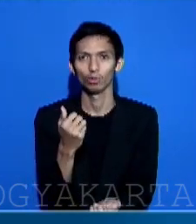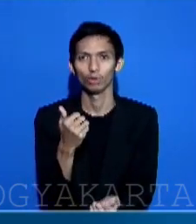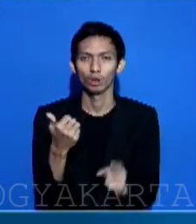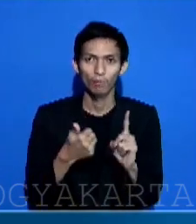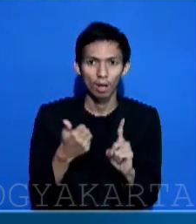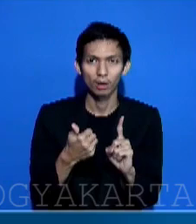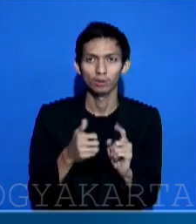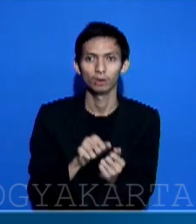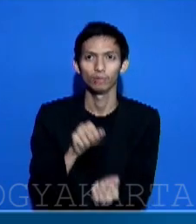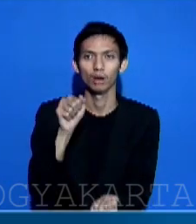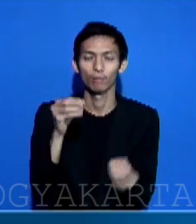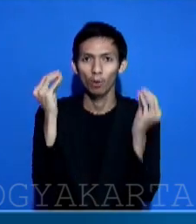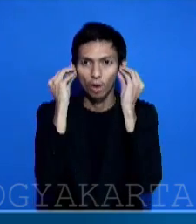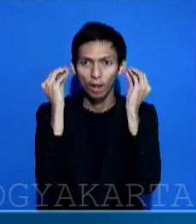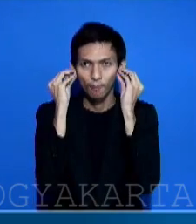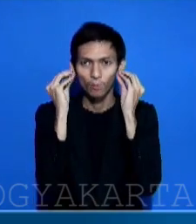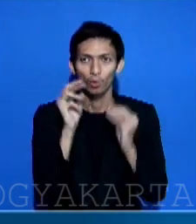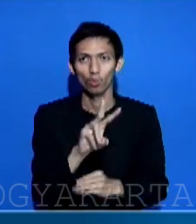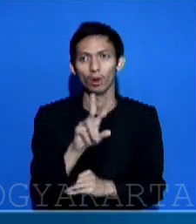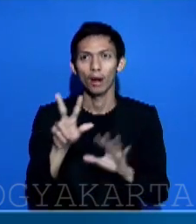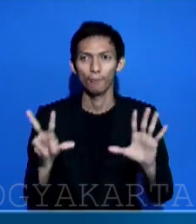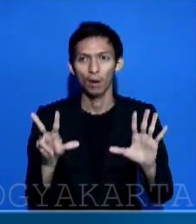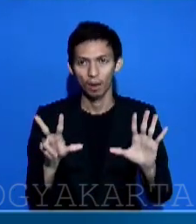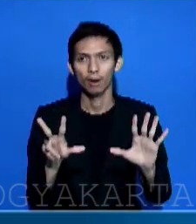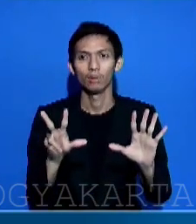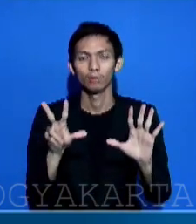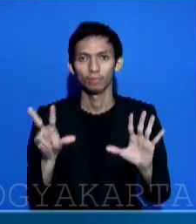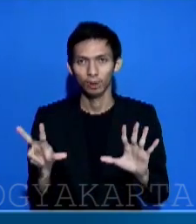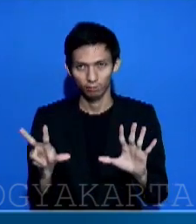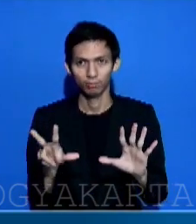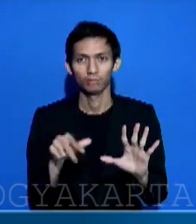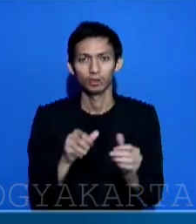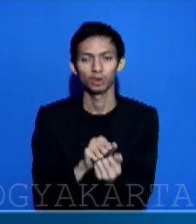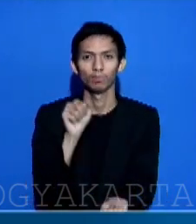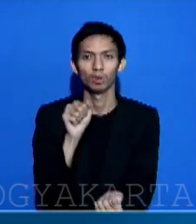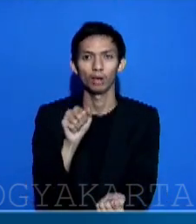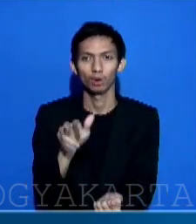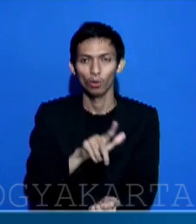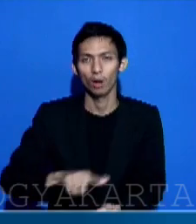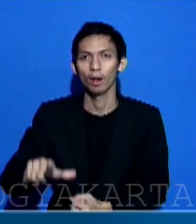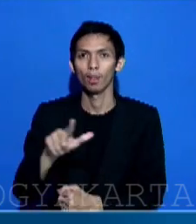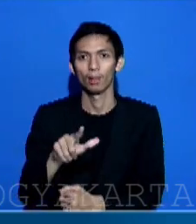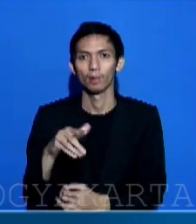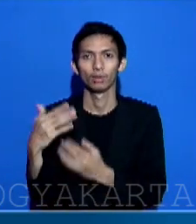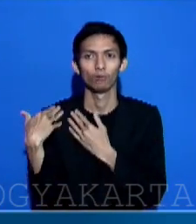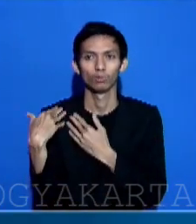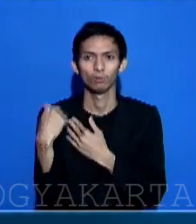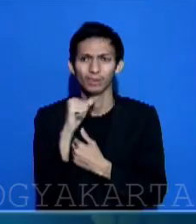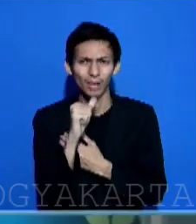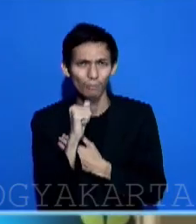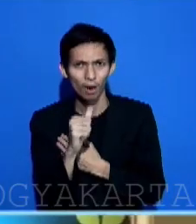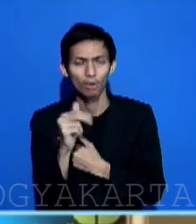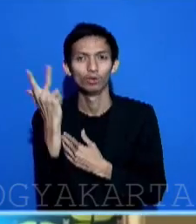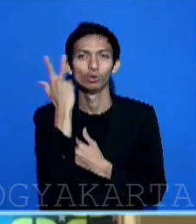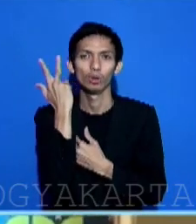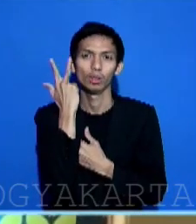tanah Kadipaten pakualaman 248 sertifikat tanah Kelurahan dengan hak milik Kesultanan Yogyakarta dan 20 sertifikat